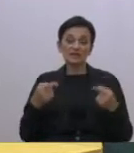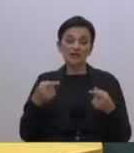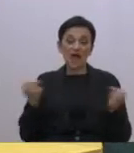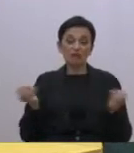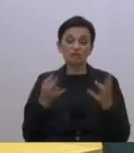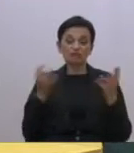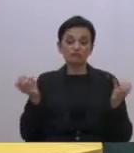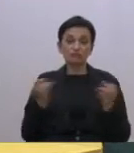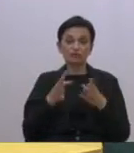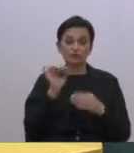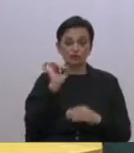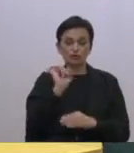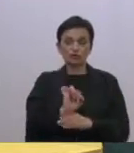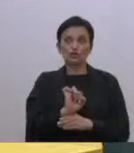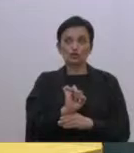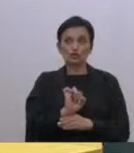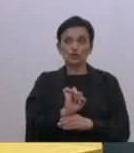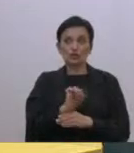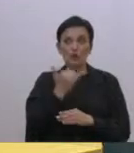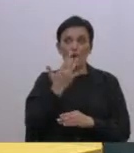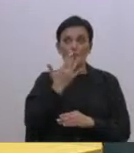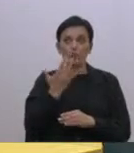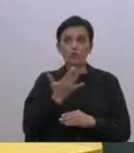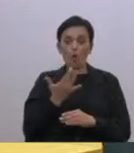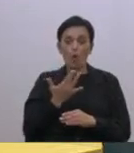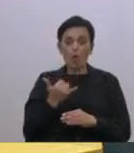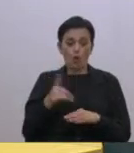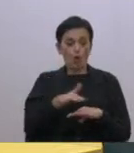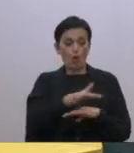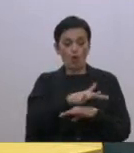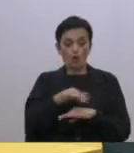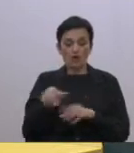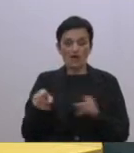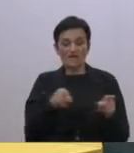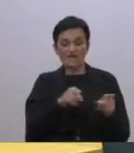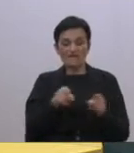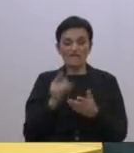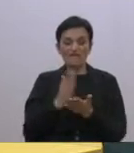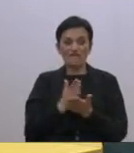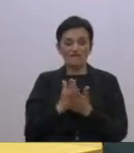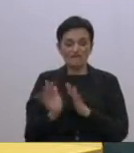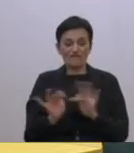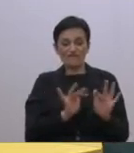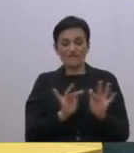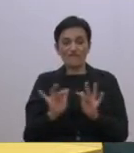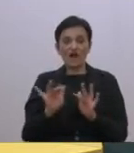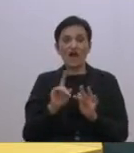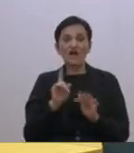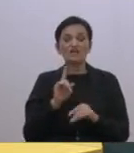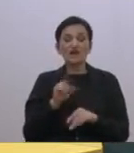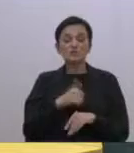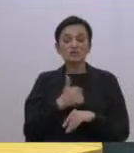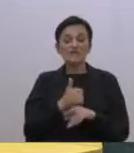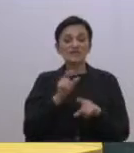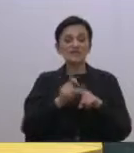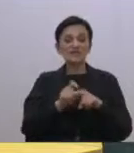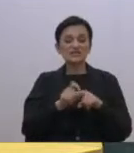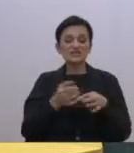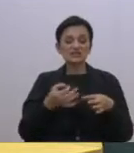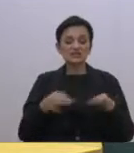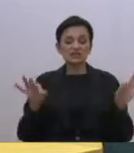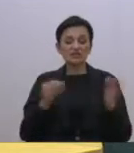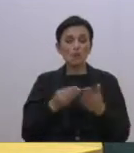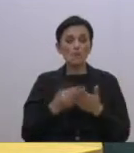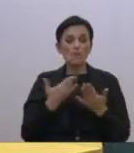შეწყვეტა, რომელიც დღეს პოლიტიკურ სპექტრის მიმდინარეობს, და რაც თავარია, სიტყვის თავისუფლების